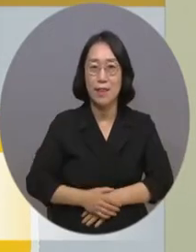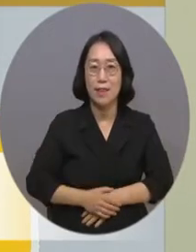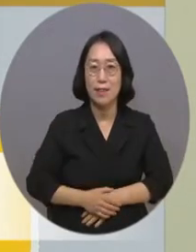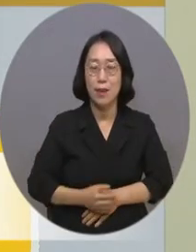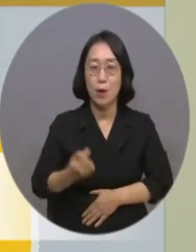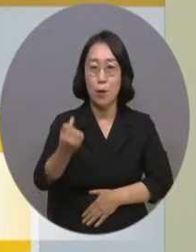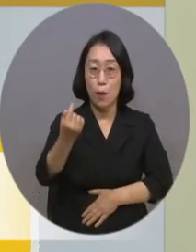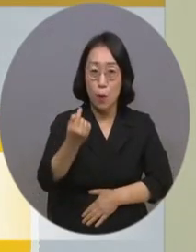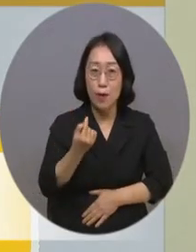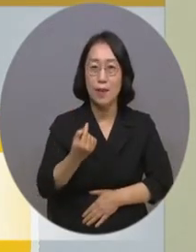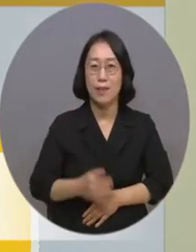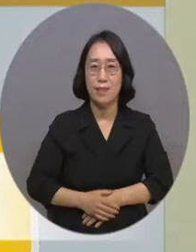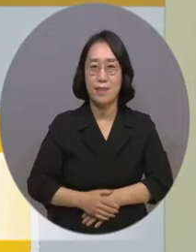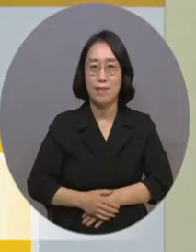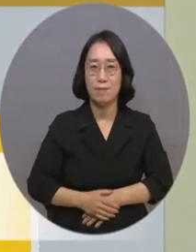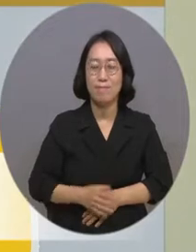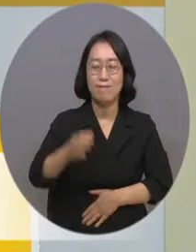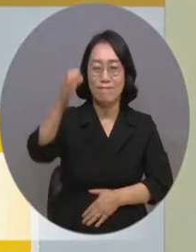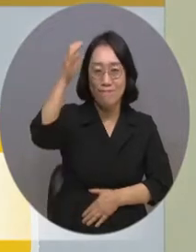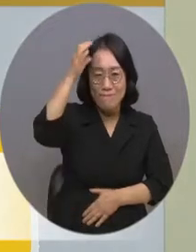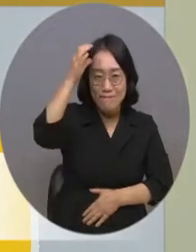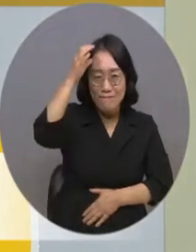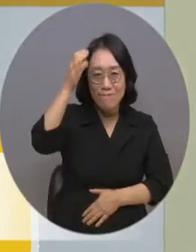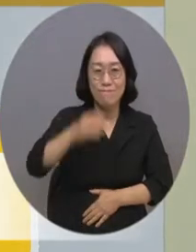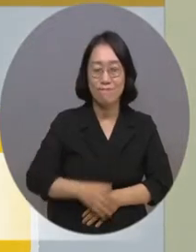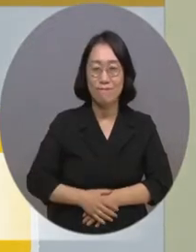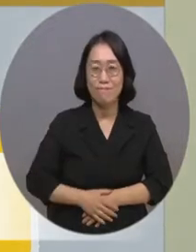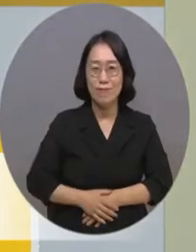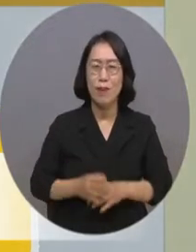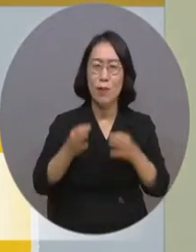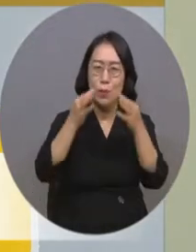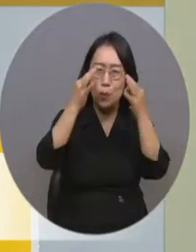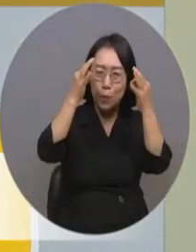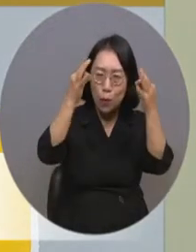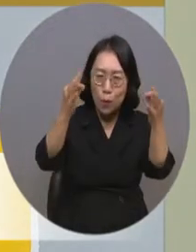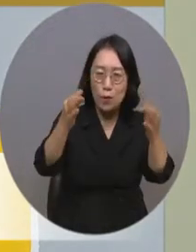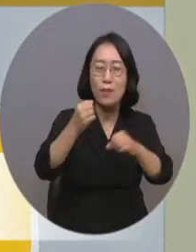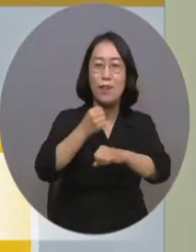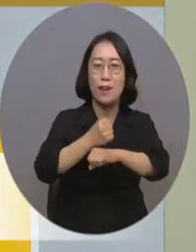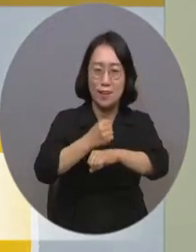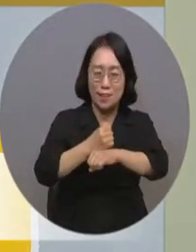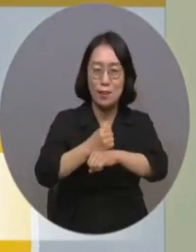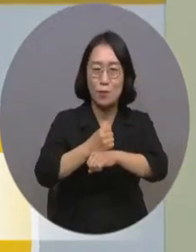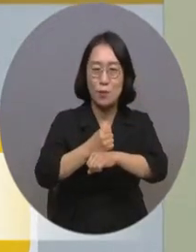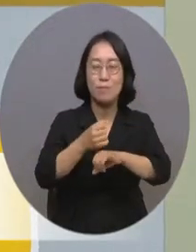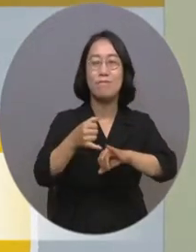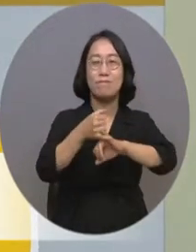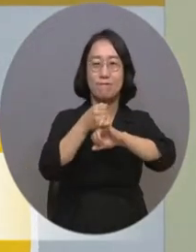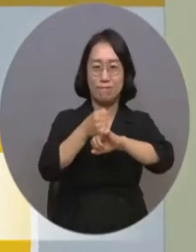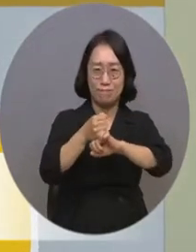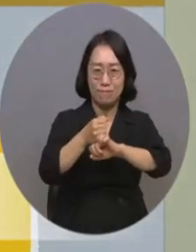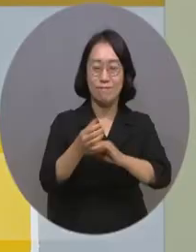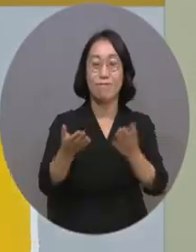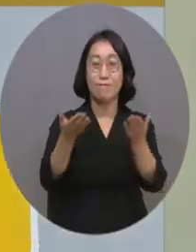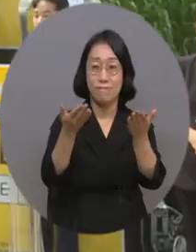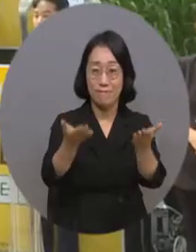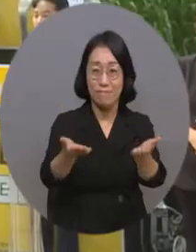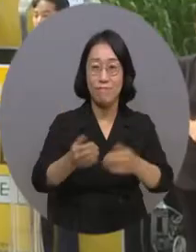오지 않도록 좀 그럴 때가 빨리 오도록 정말 힘껏 노력하겠다 하는 약속